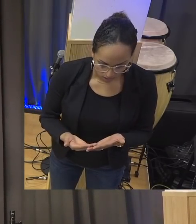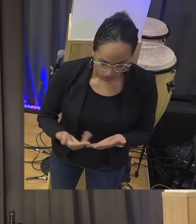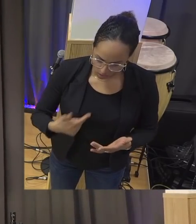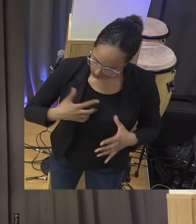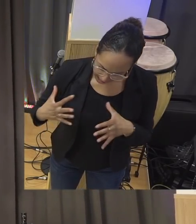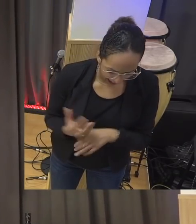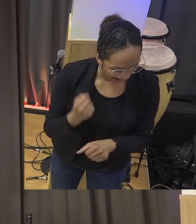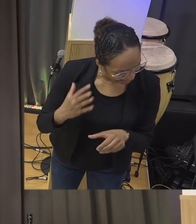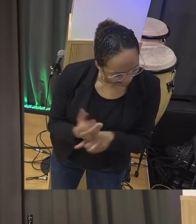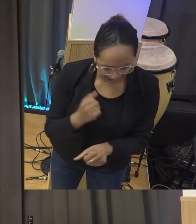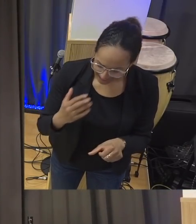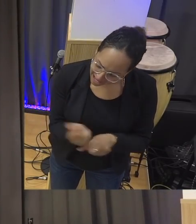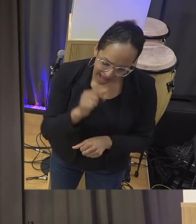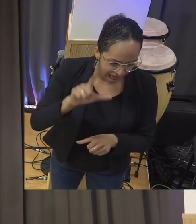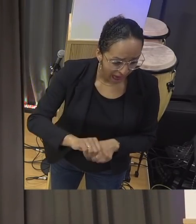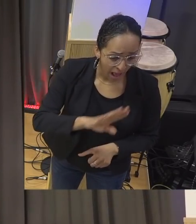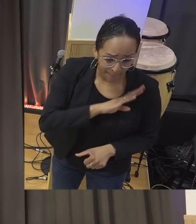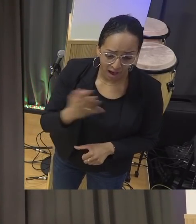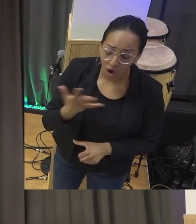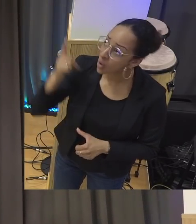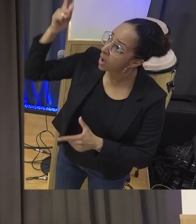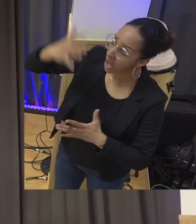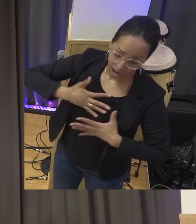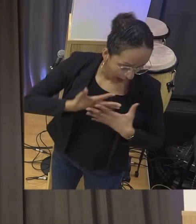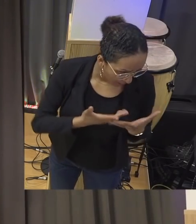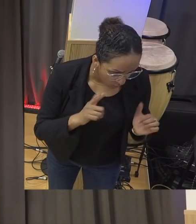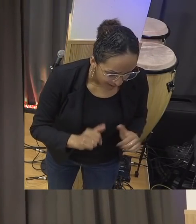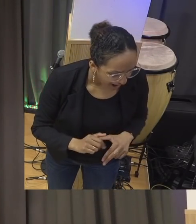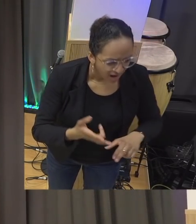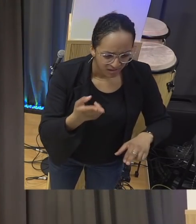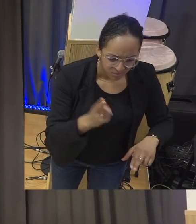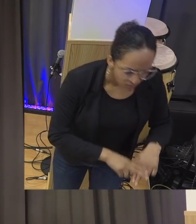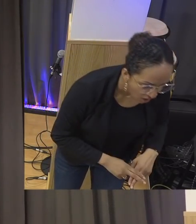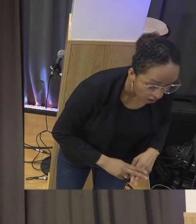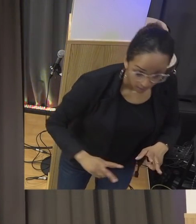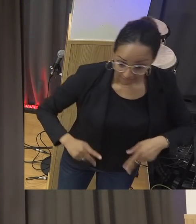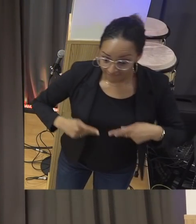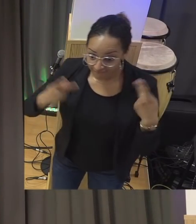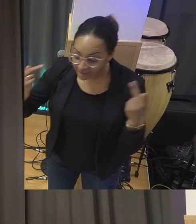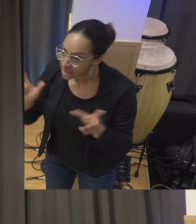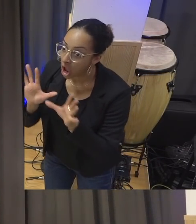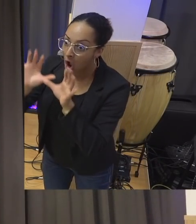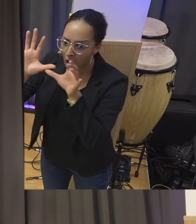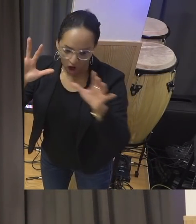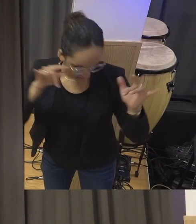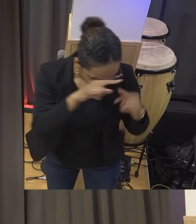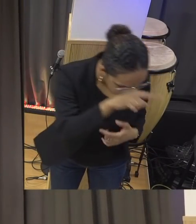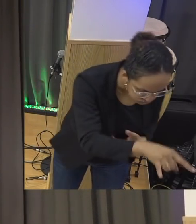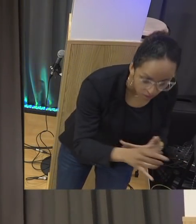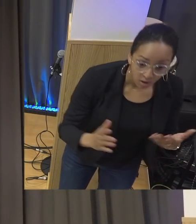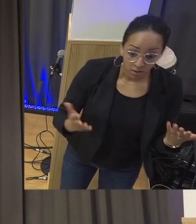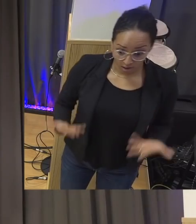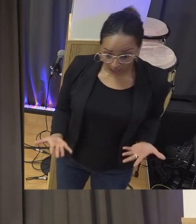aimés, car je suis persuadé que ni la mort, ni la vie, ni les anges, ni les dominations, ni le présent, ni